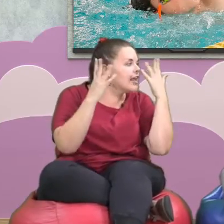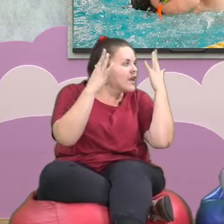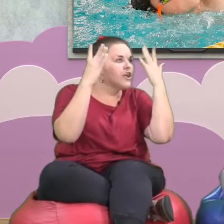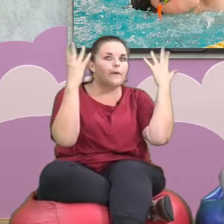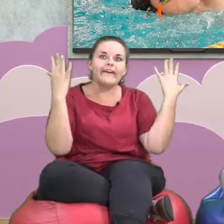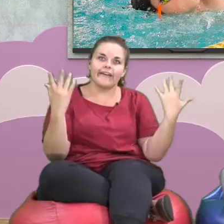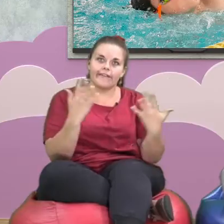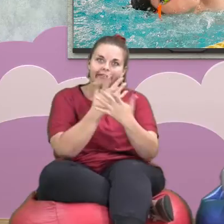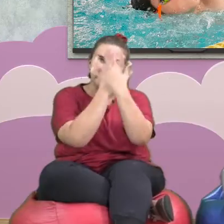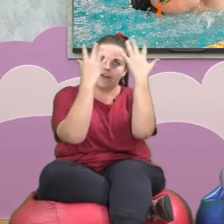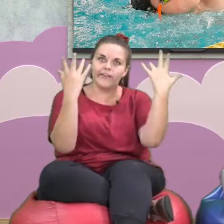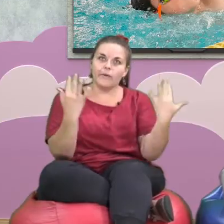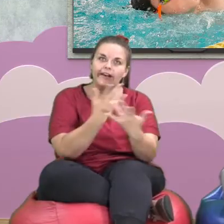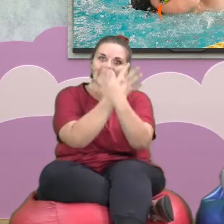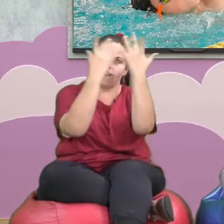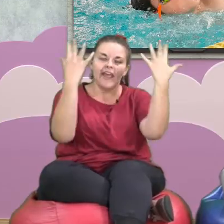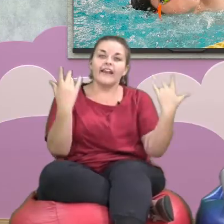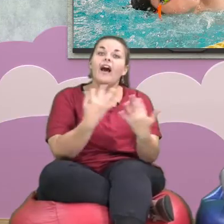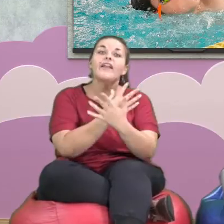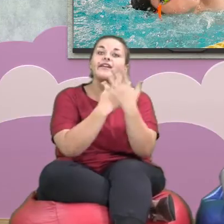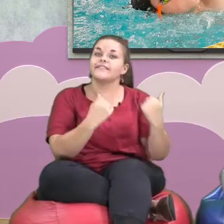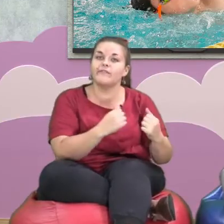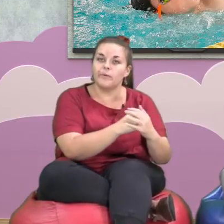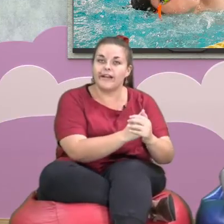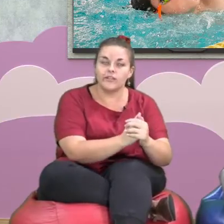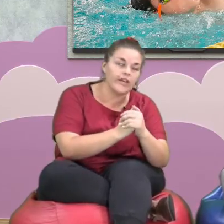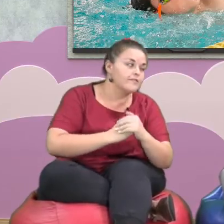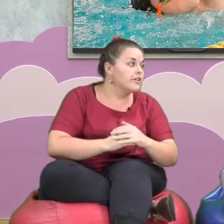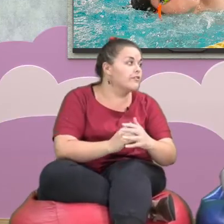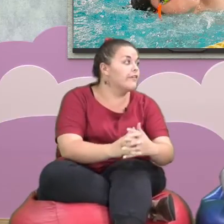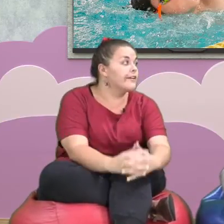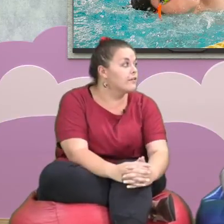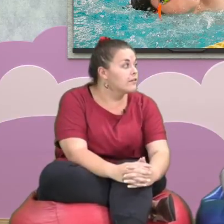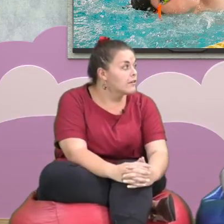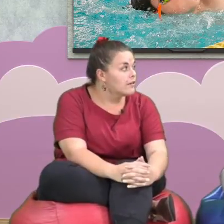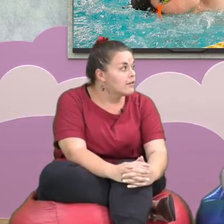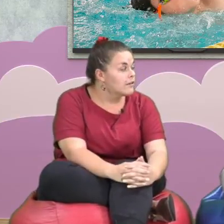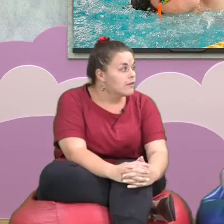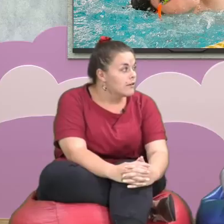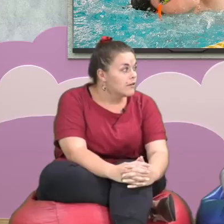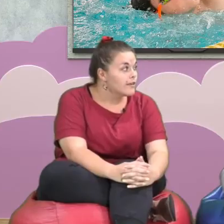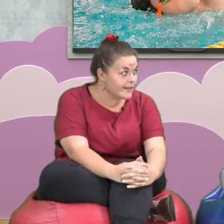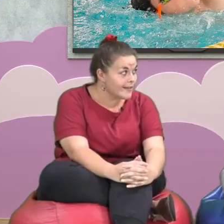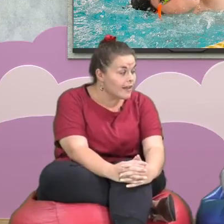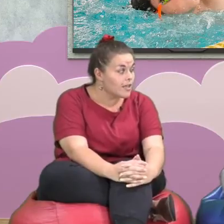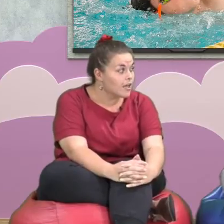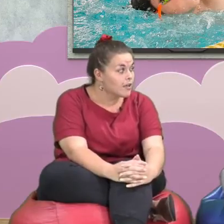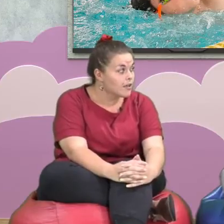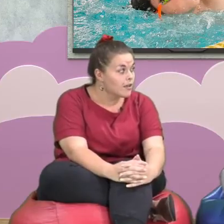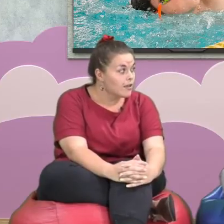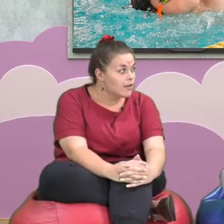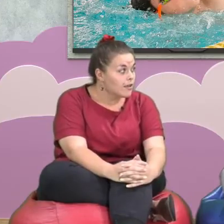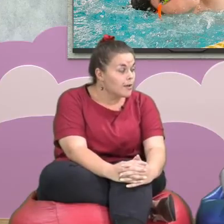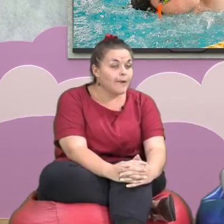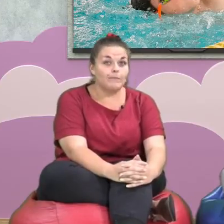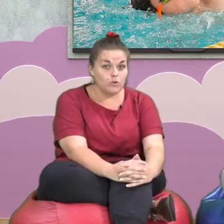vir yoghurt. Ja. Yoghurt en allerlei suiwelprodukte. So Enzo, eet jy yoghurt? Ja, ek eet. Eet jy dit elke dag? Ek hou baie